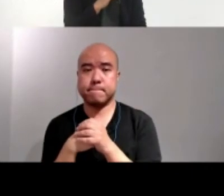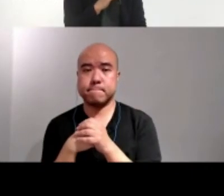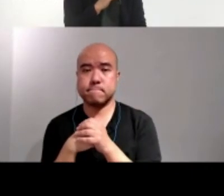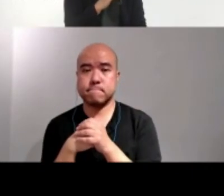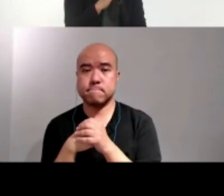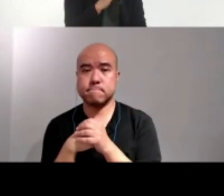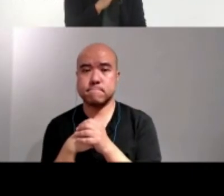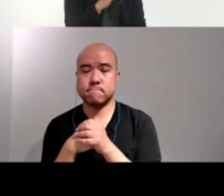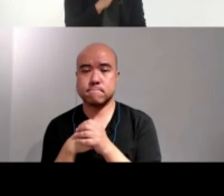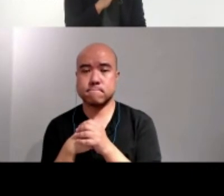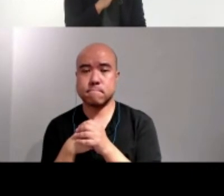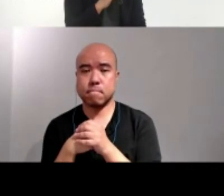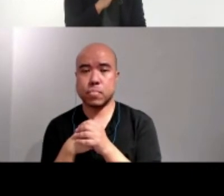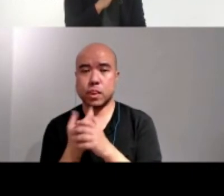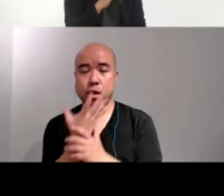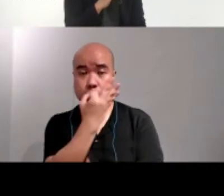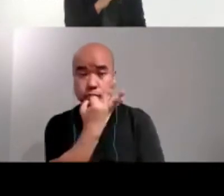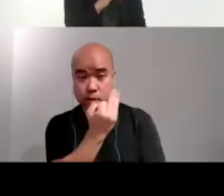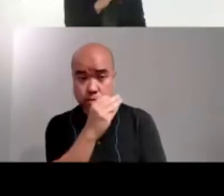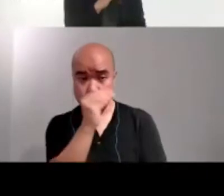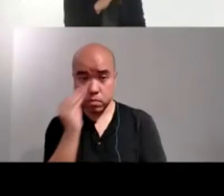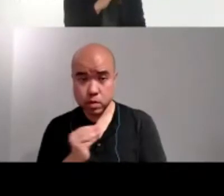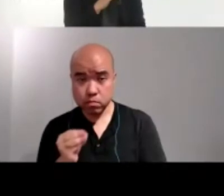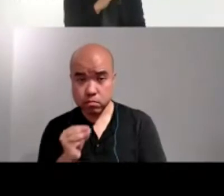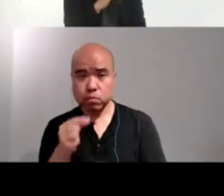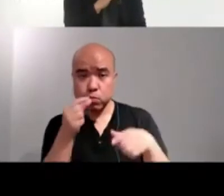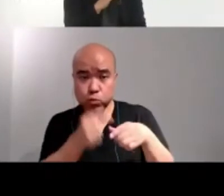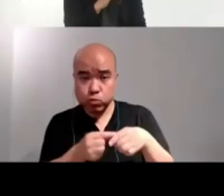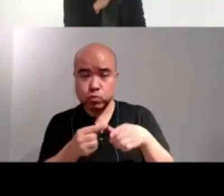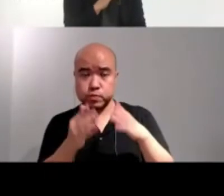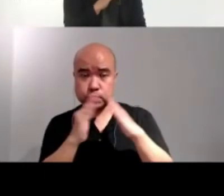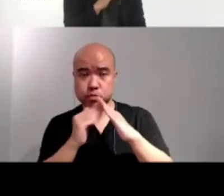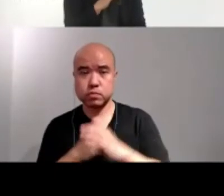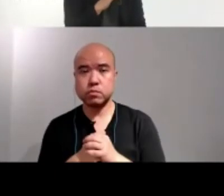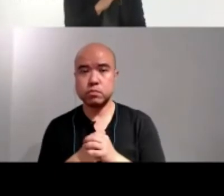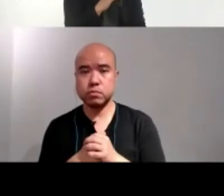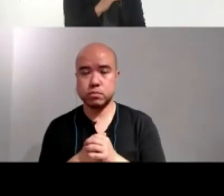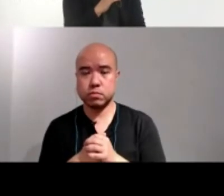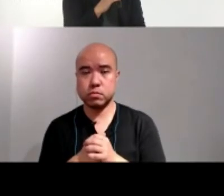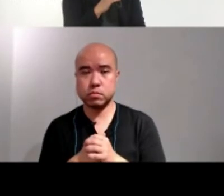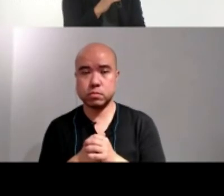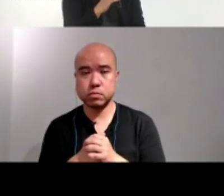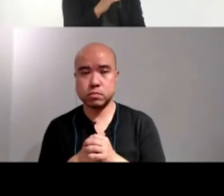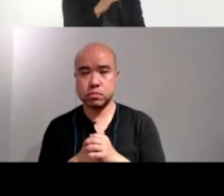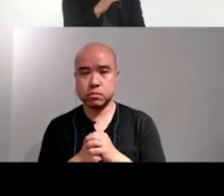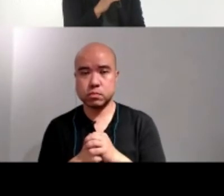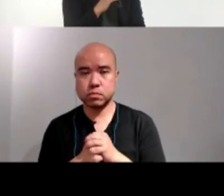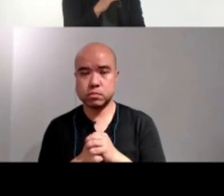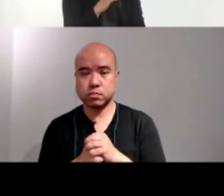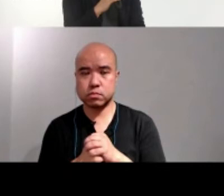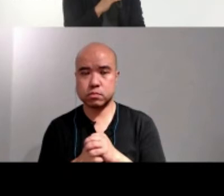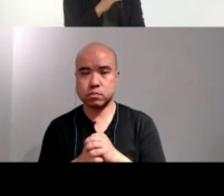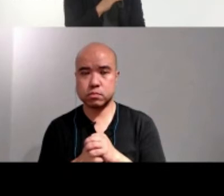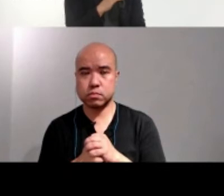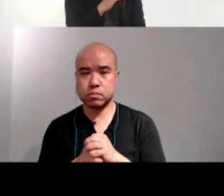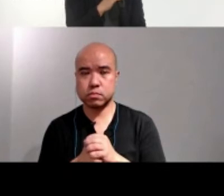有大約30%是住在公共房屋的。剩下來的一部分呢，其實是都有一個不少